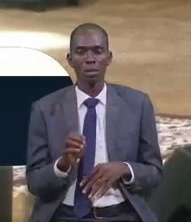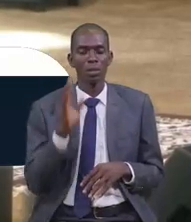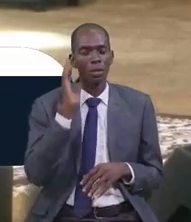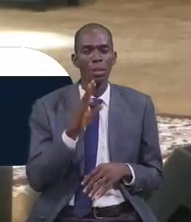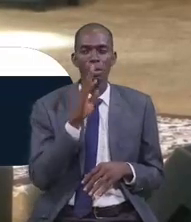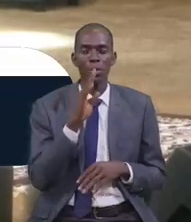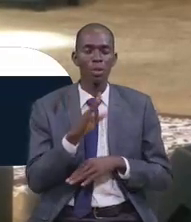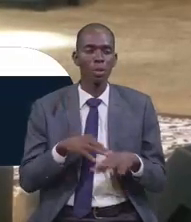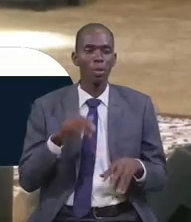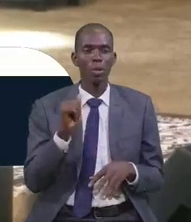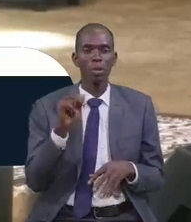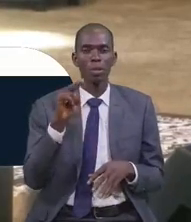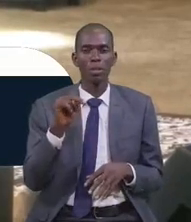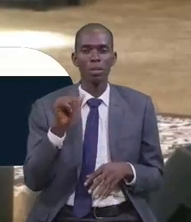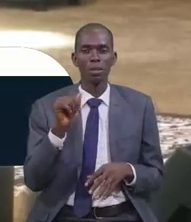Nazaréen.